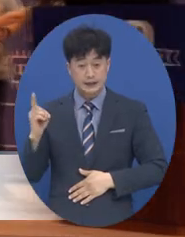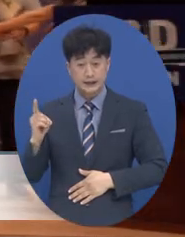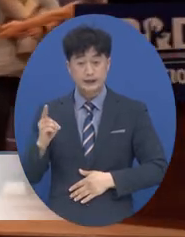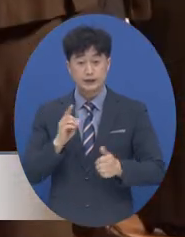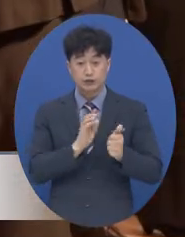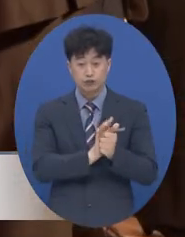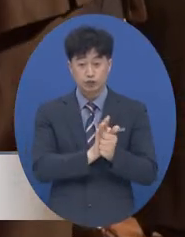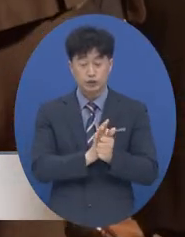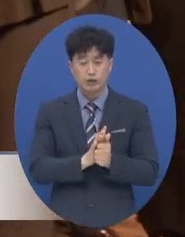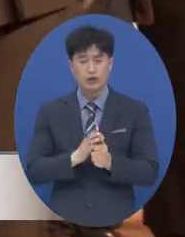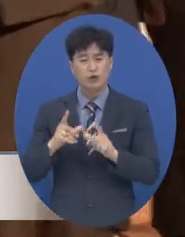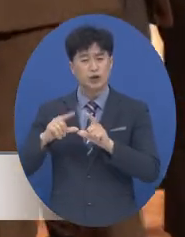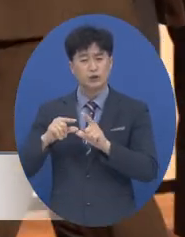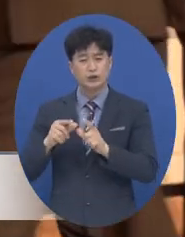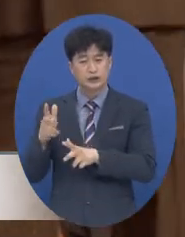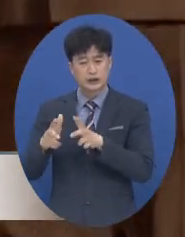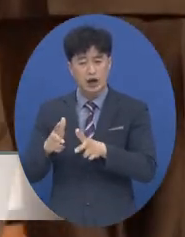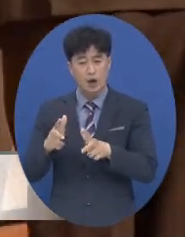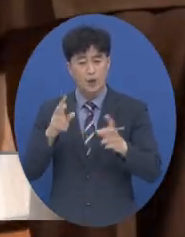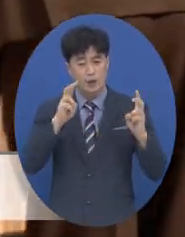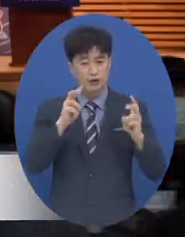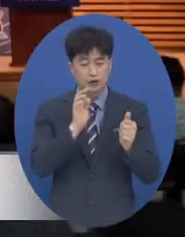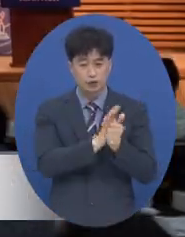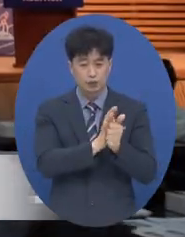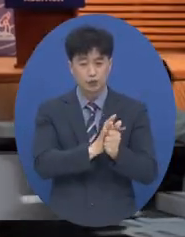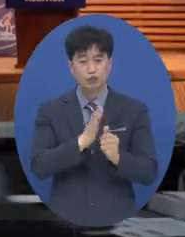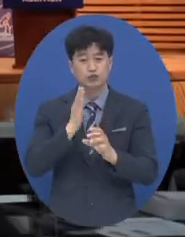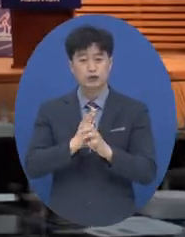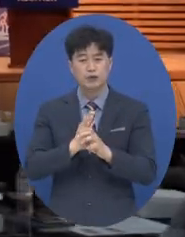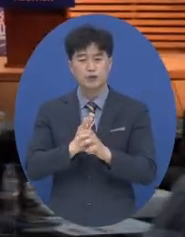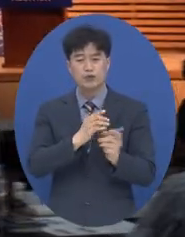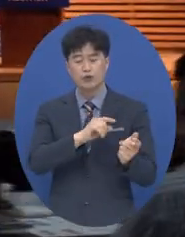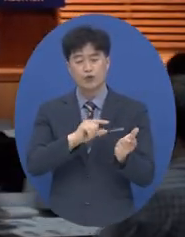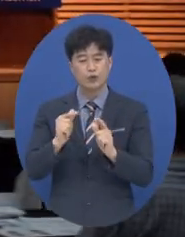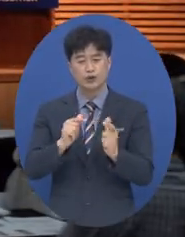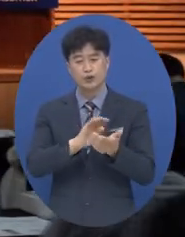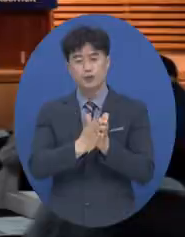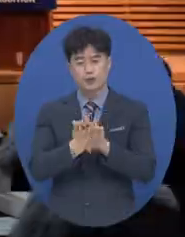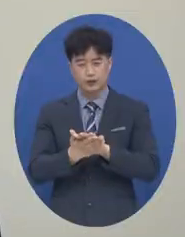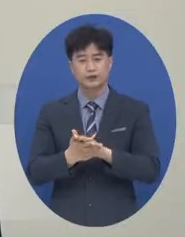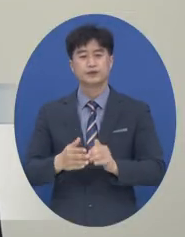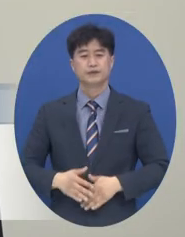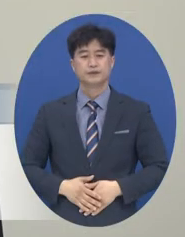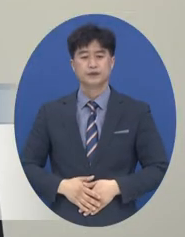지원은 대부분이 사업과 기업 중심의 정책인데 꽤나 달라진 방식입니다.